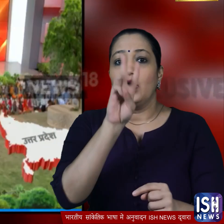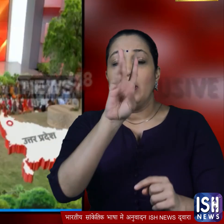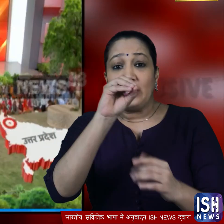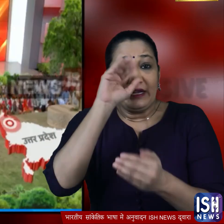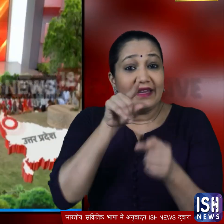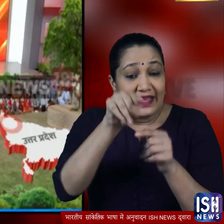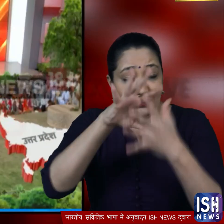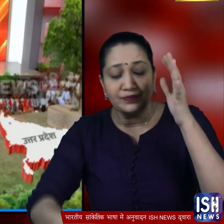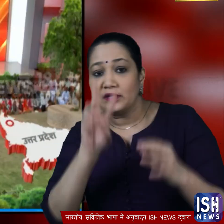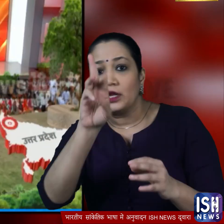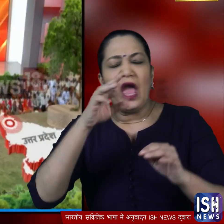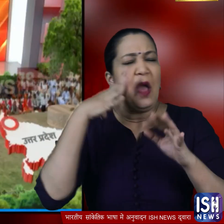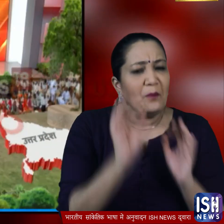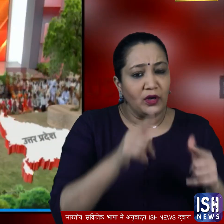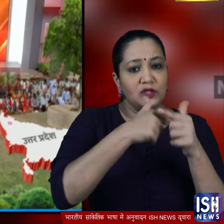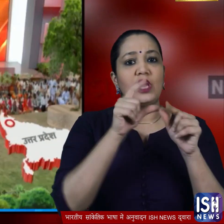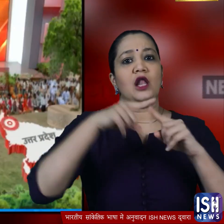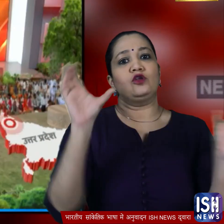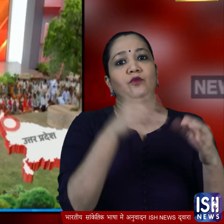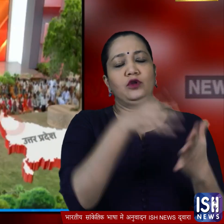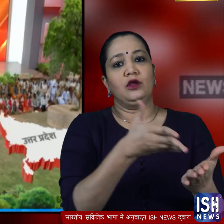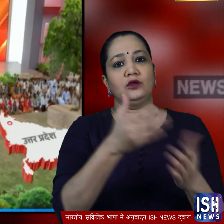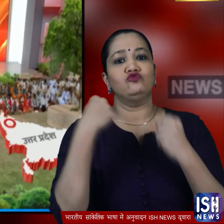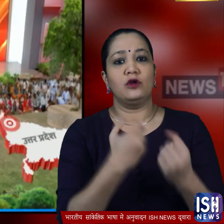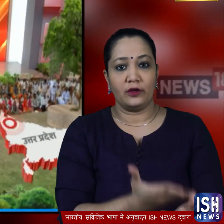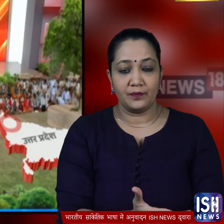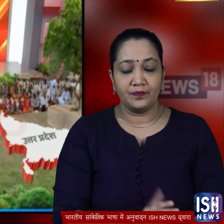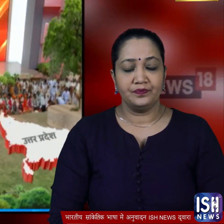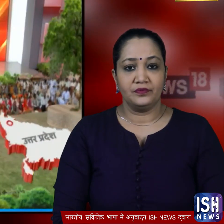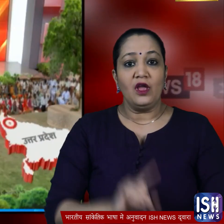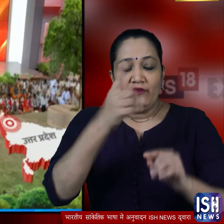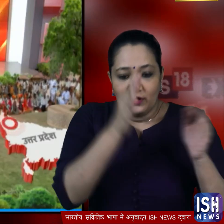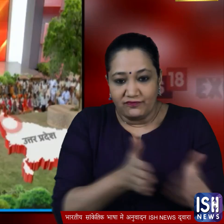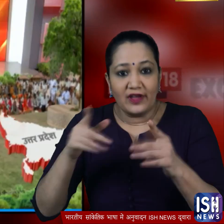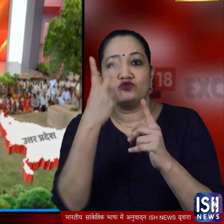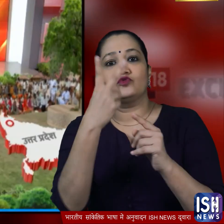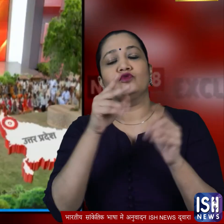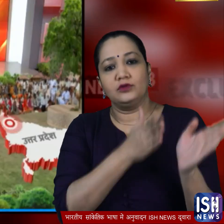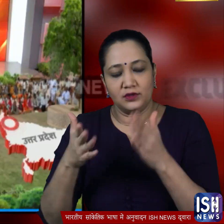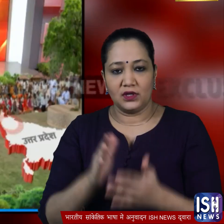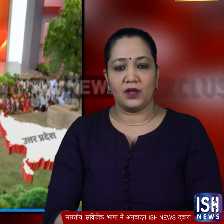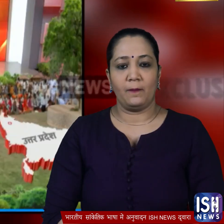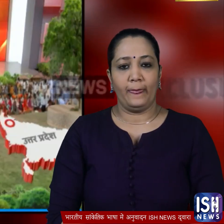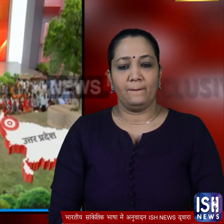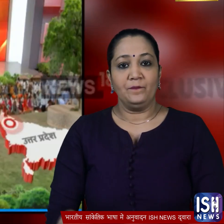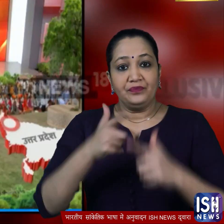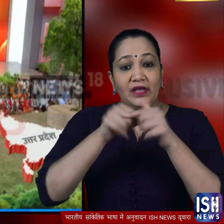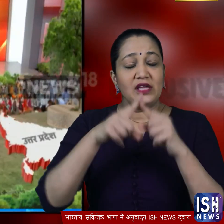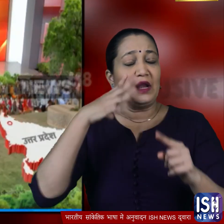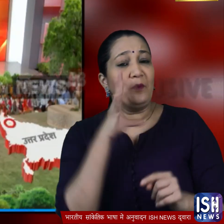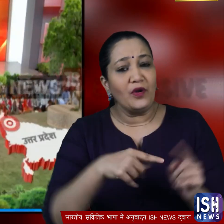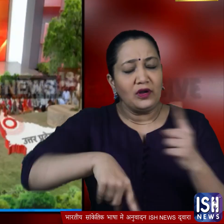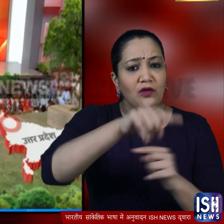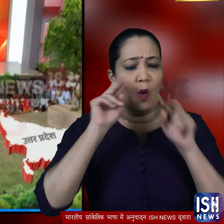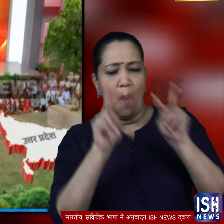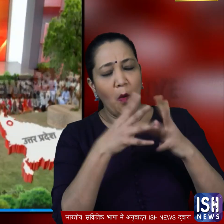जिनमें 30 सीटें तो ऐसी हैं जिन पर ये निर्णायक भूमिका निभा सकते हैं। पश्चिमी यूपी में पहले 2 चरण में चुनाव होना है और जाट समुदाय